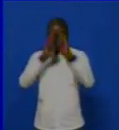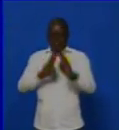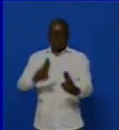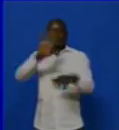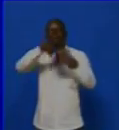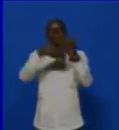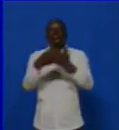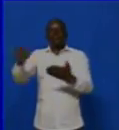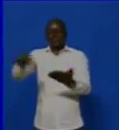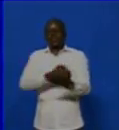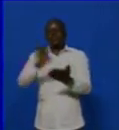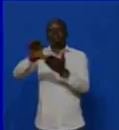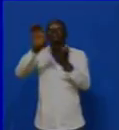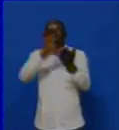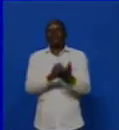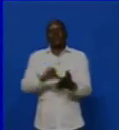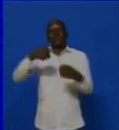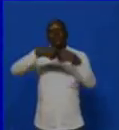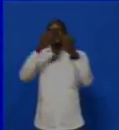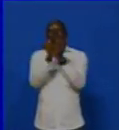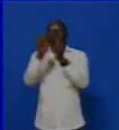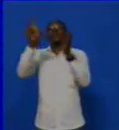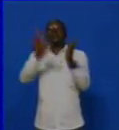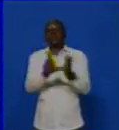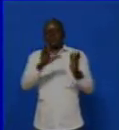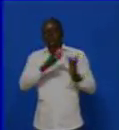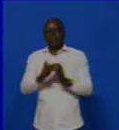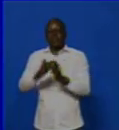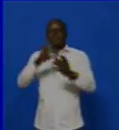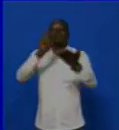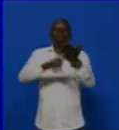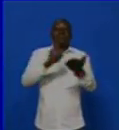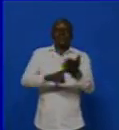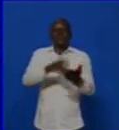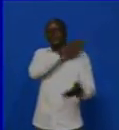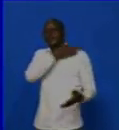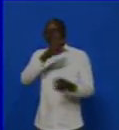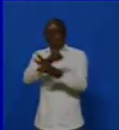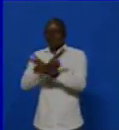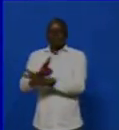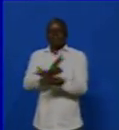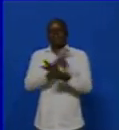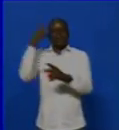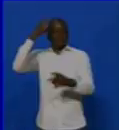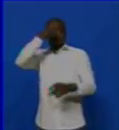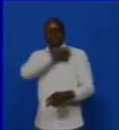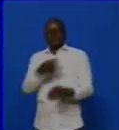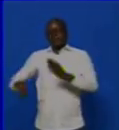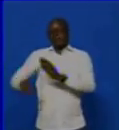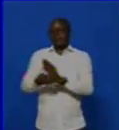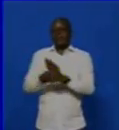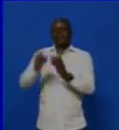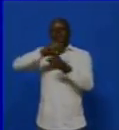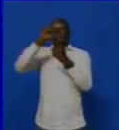protocoles et conventions sectorielles qui les lient, à privilégier le dialogue et à préserver les intérêts économiques et sociaux du Burkina